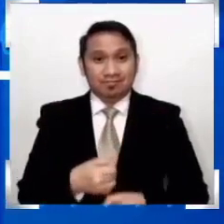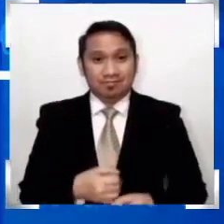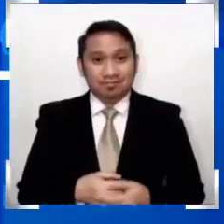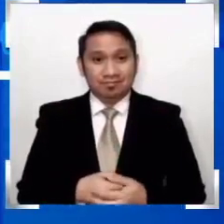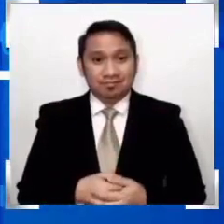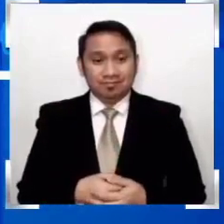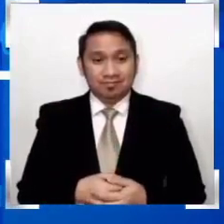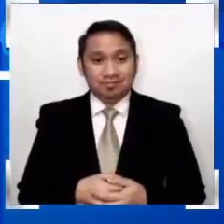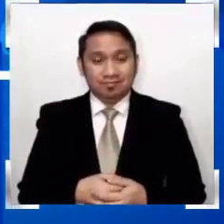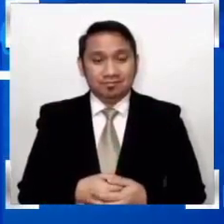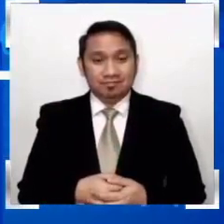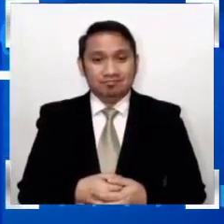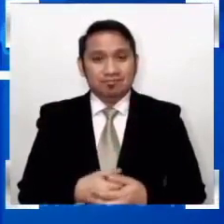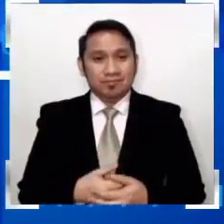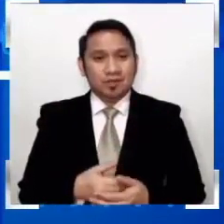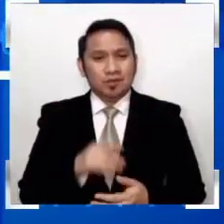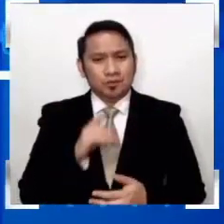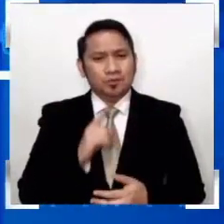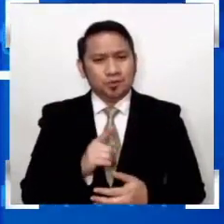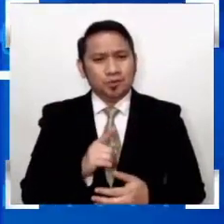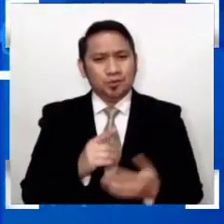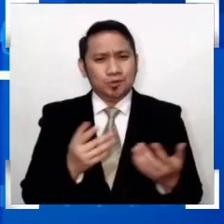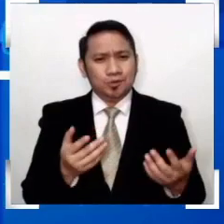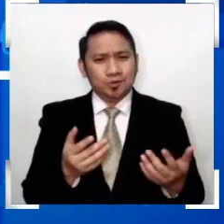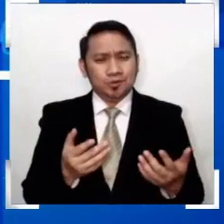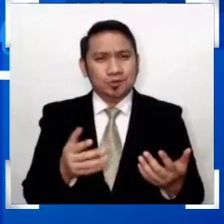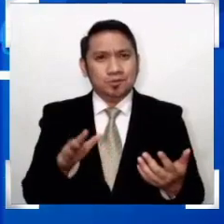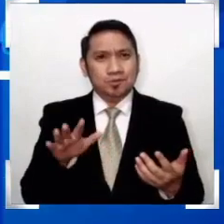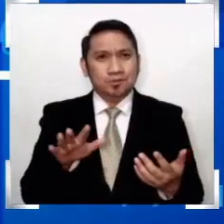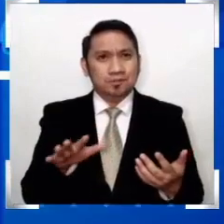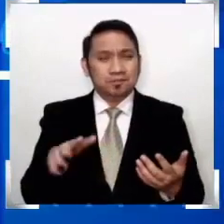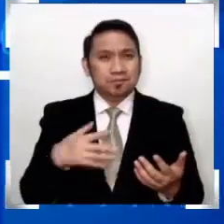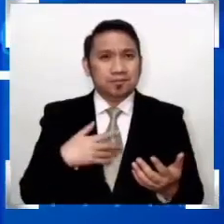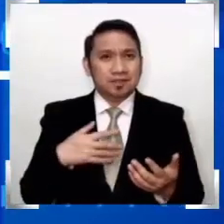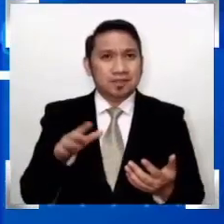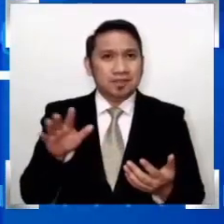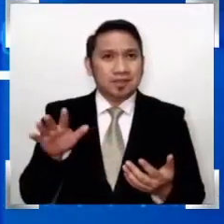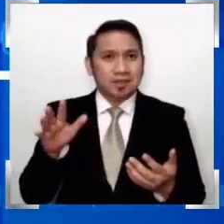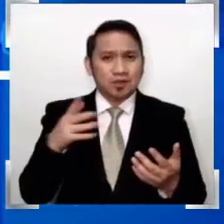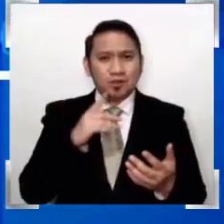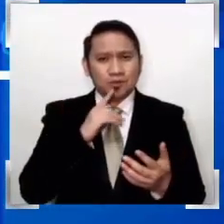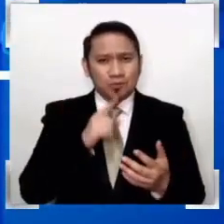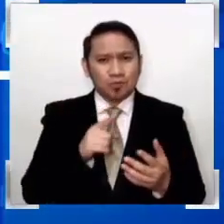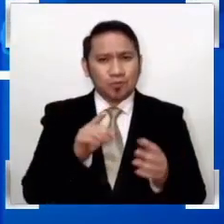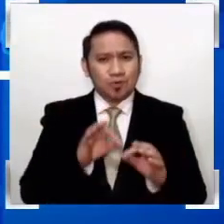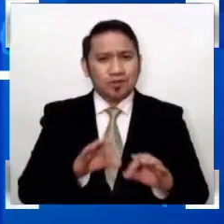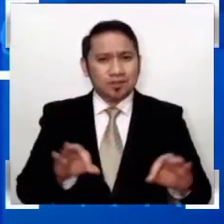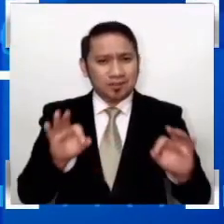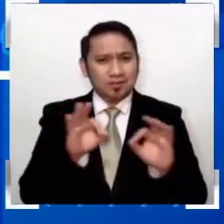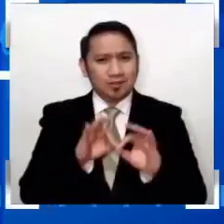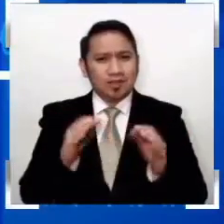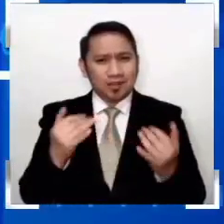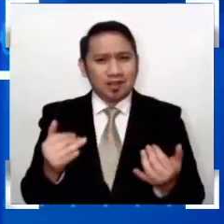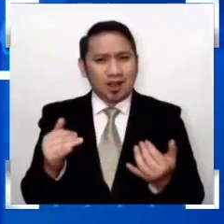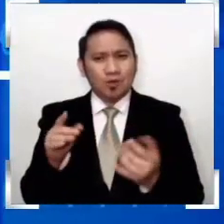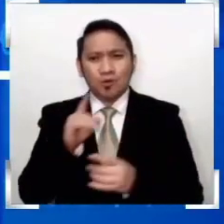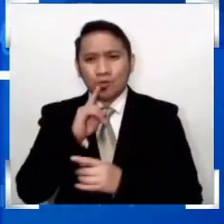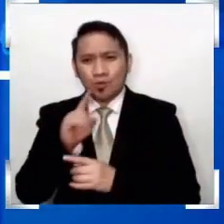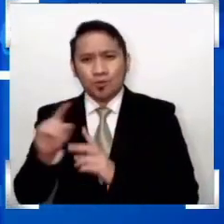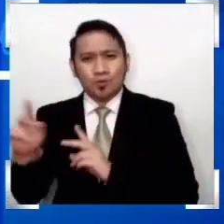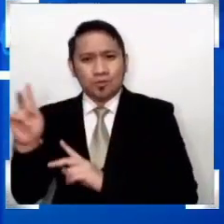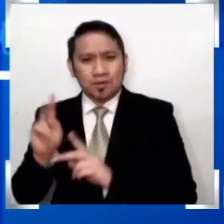challenging and worth it nga raw ang pagsasali ng late 70s anime sa isang live action na mas naging